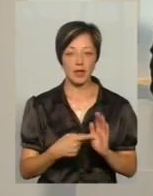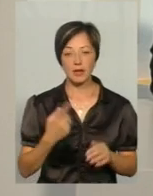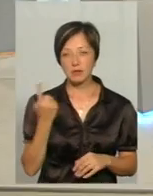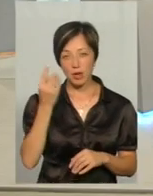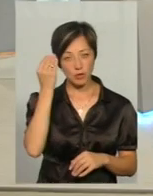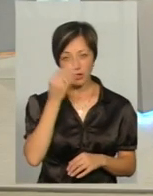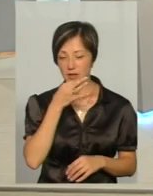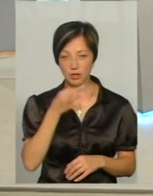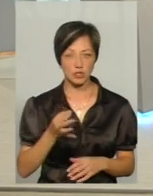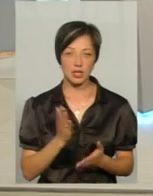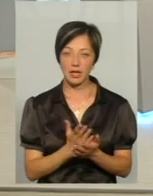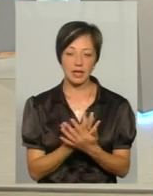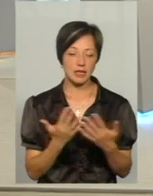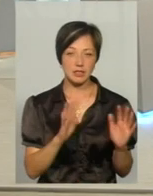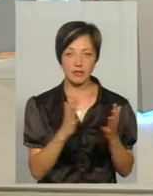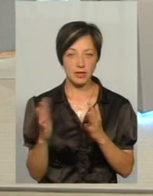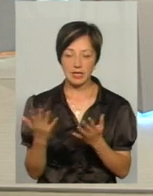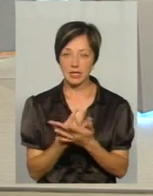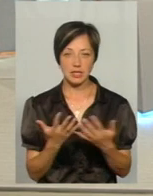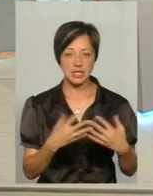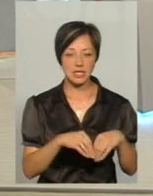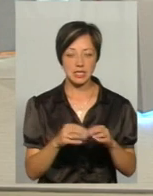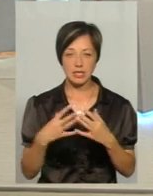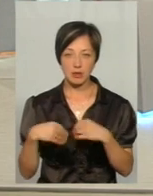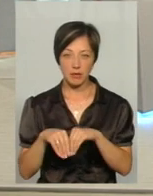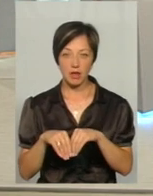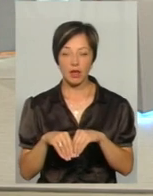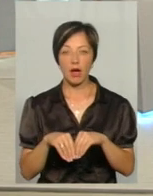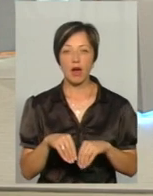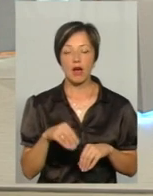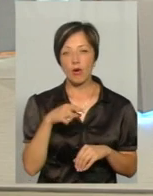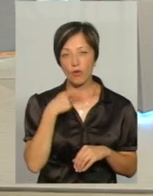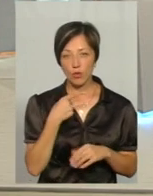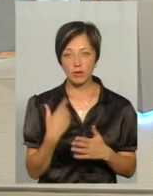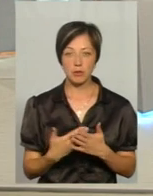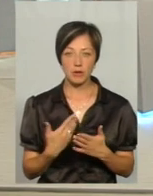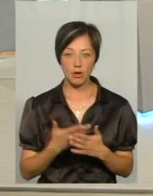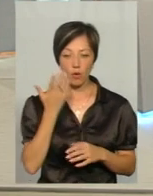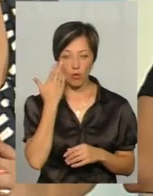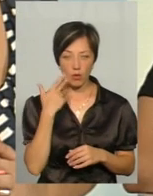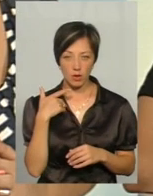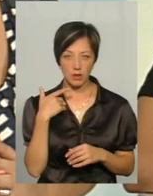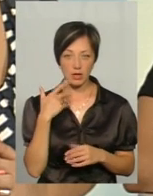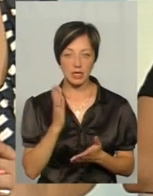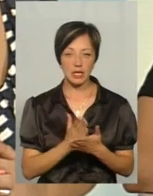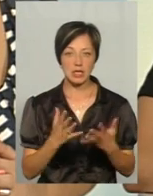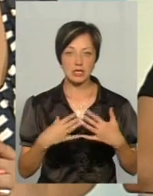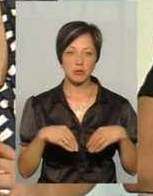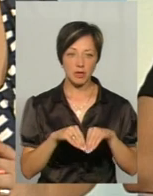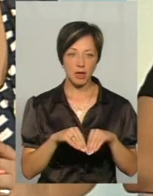не скажеш. Є різні випадки, різні сім'ї. Говорять, наприклад, коли є